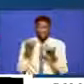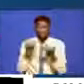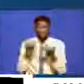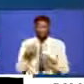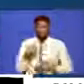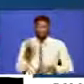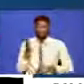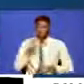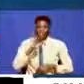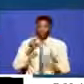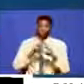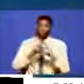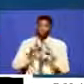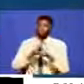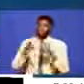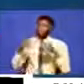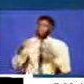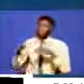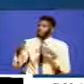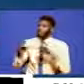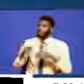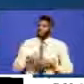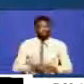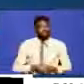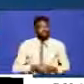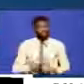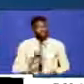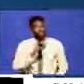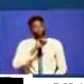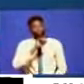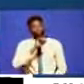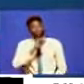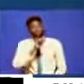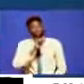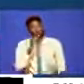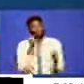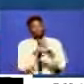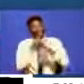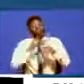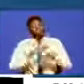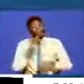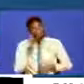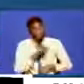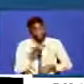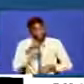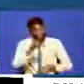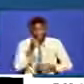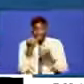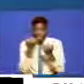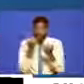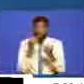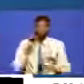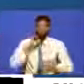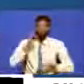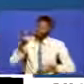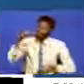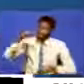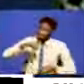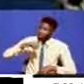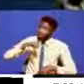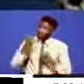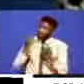usanii. Zoa ametakana kazi na shaka tio basi. Sasa kwa hivyo Zoa alikuwa anatakana aje kesho, sasa kwa ajili yeye